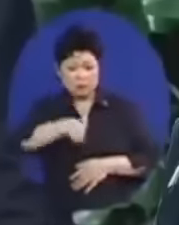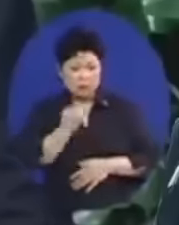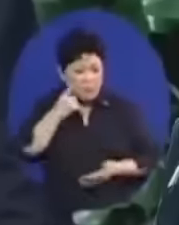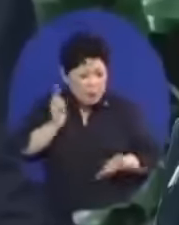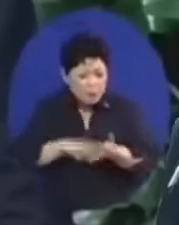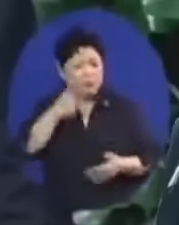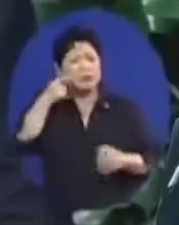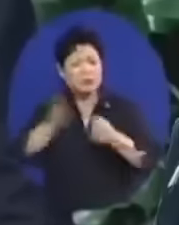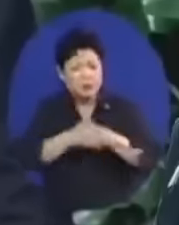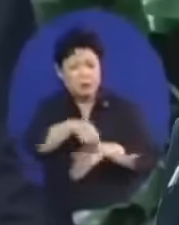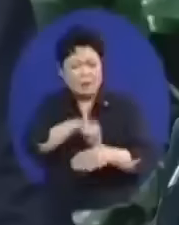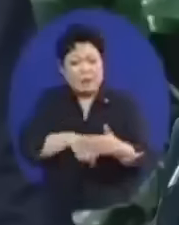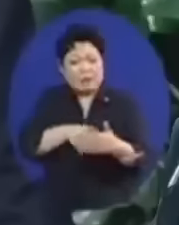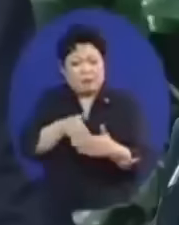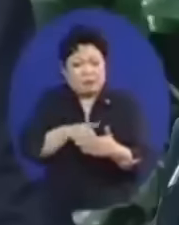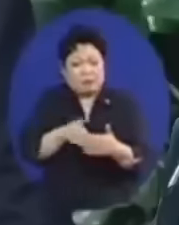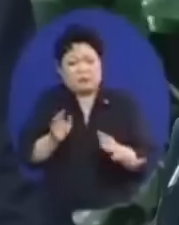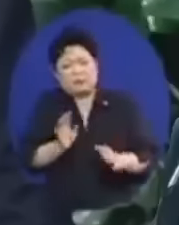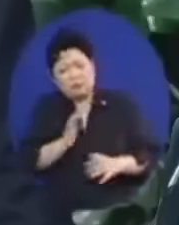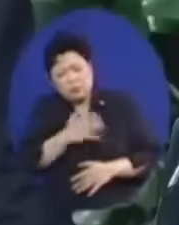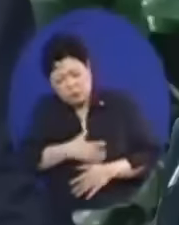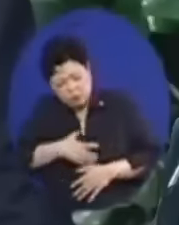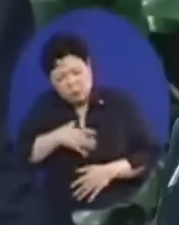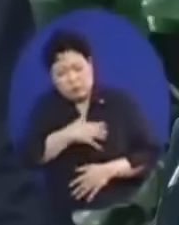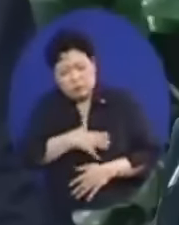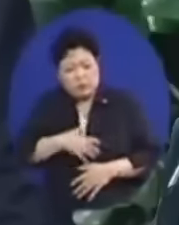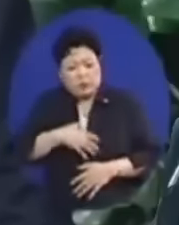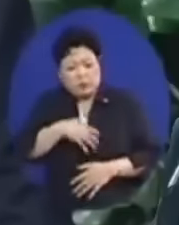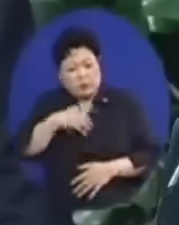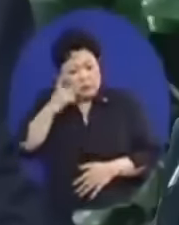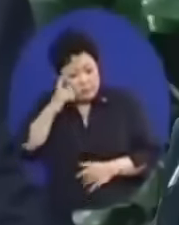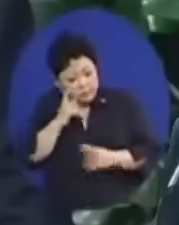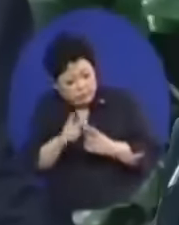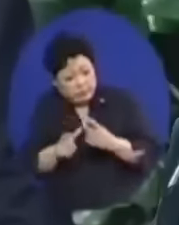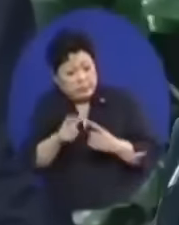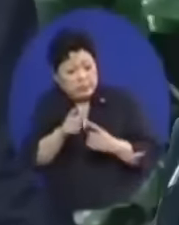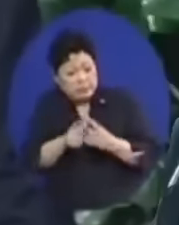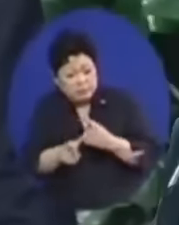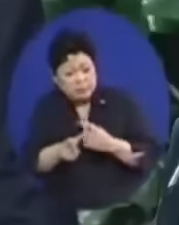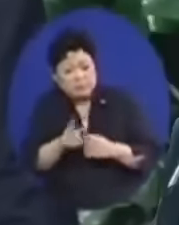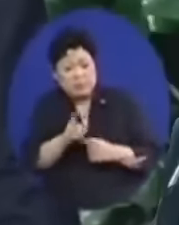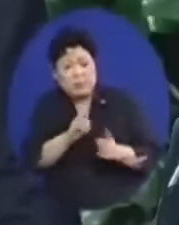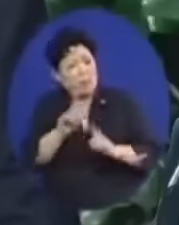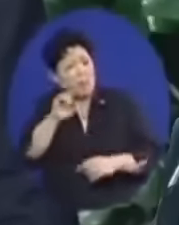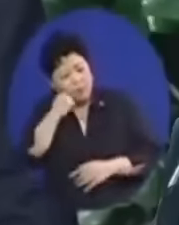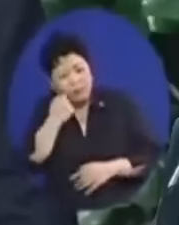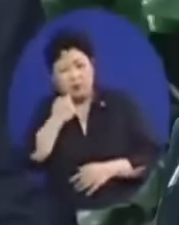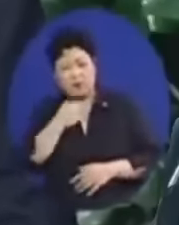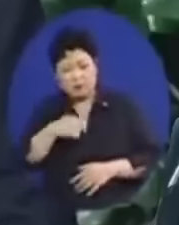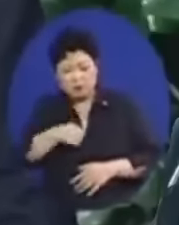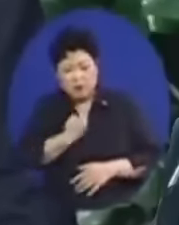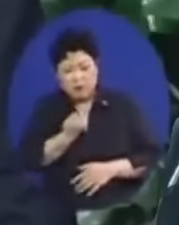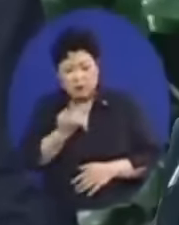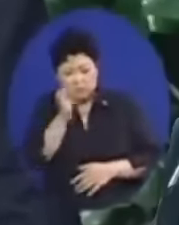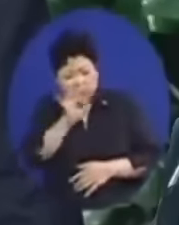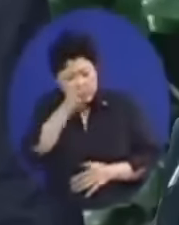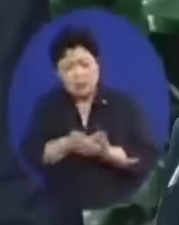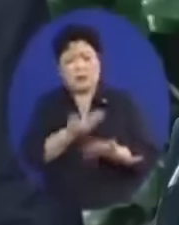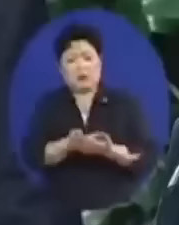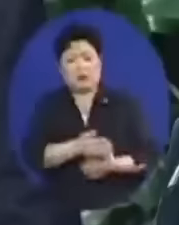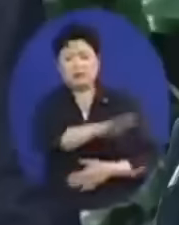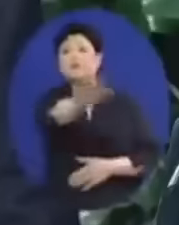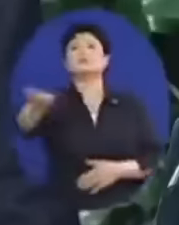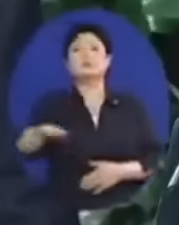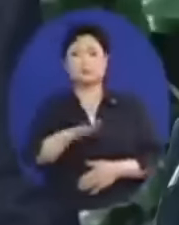못하니까 마음의 불안과 고통, 괴로움이 말할 수 없었습니다. 자기를 찾아달라고 못하겠어요.